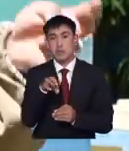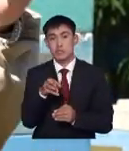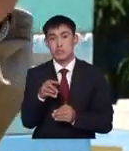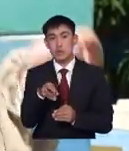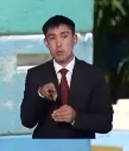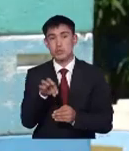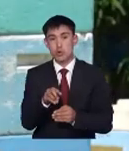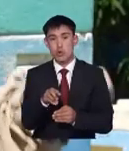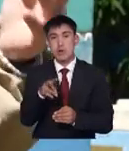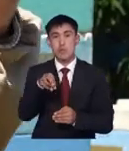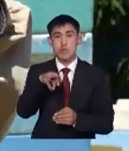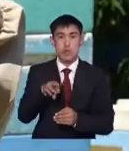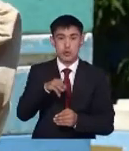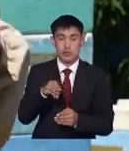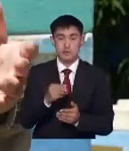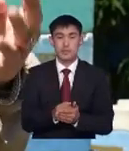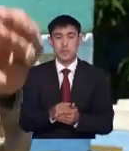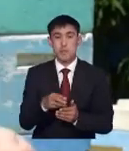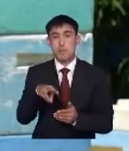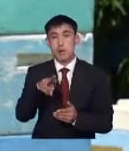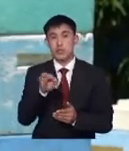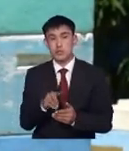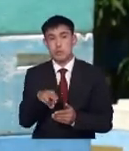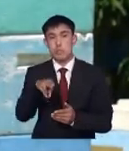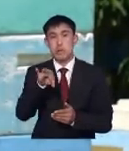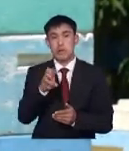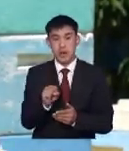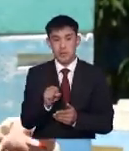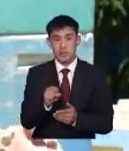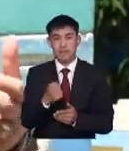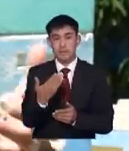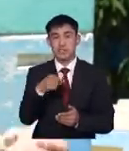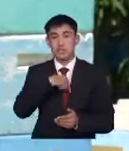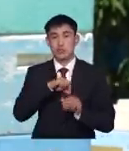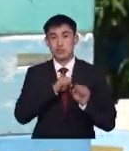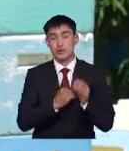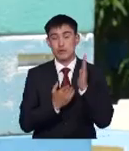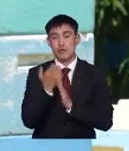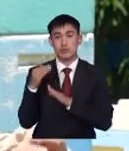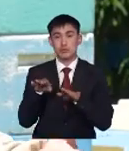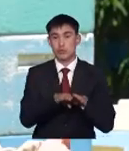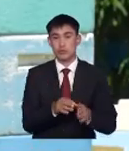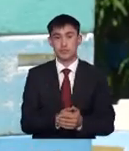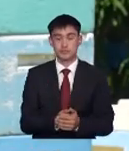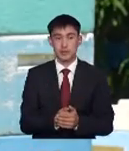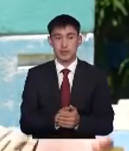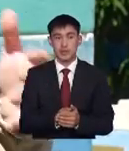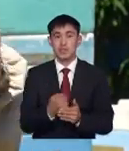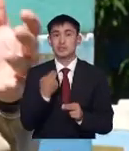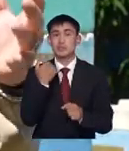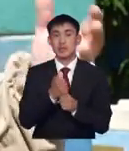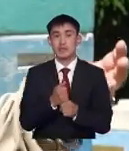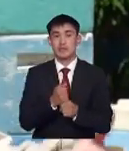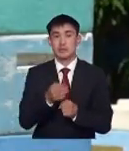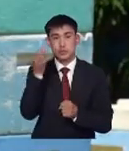молочко, мед, пыльцу, пергу, то есть ваш иммунитет, он просто на высшем уровне. Это самое главное свойство пчели, вообще